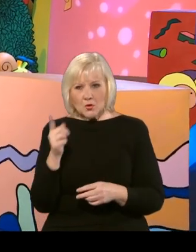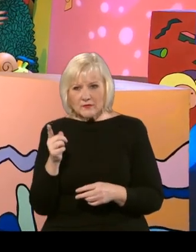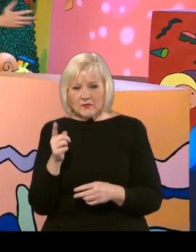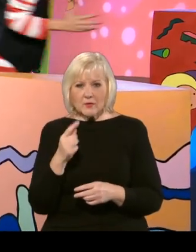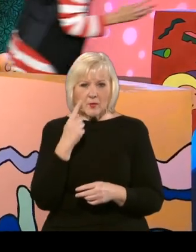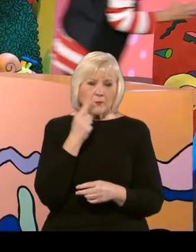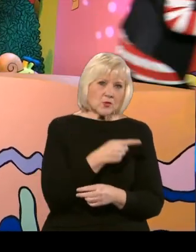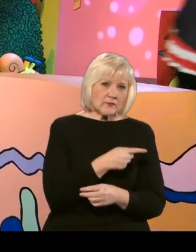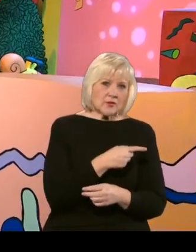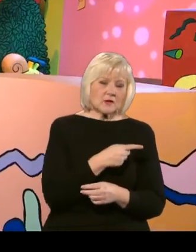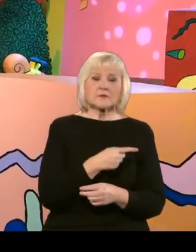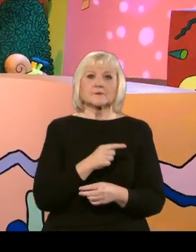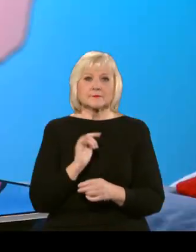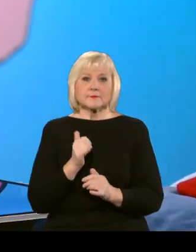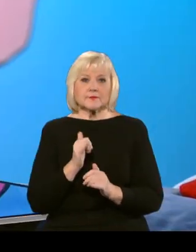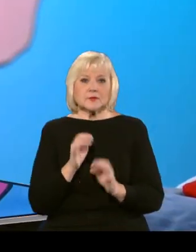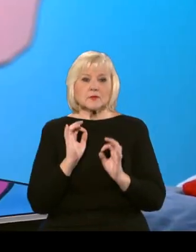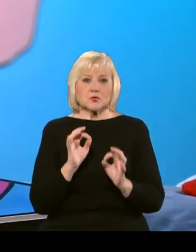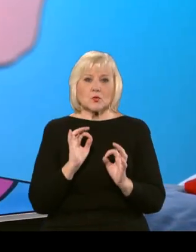podívat.